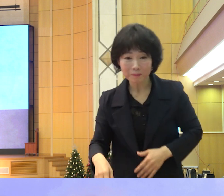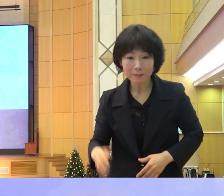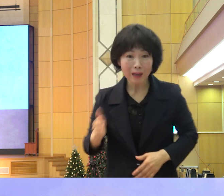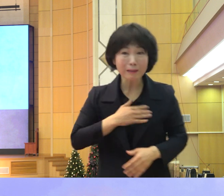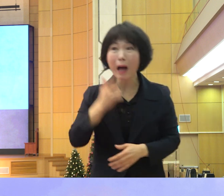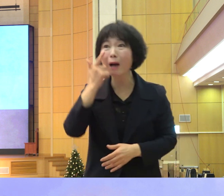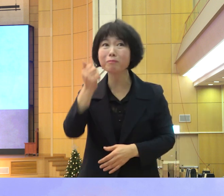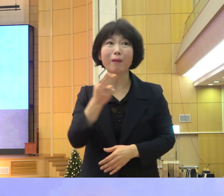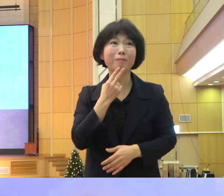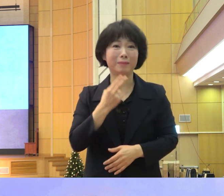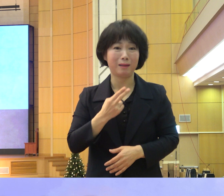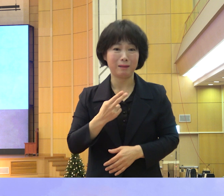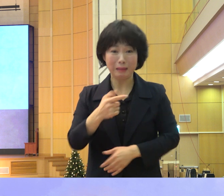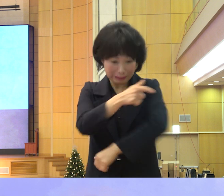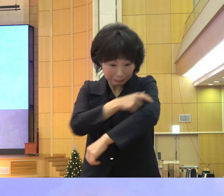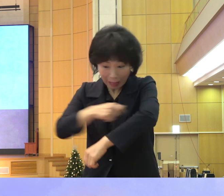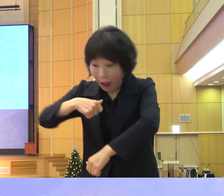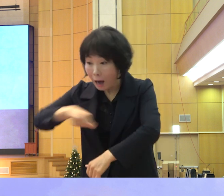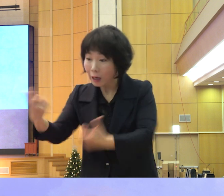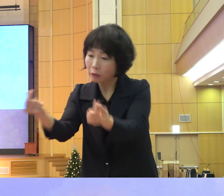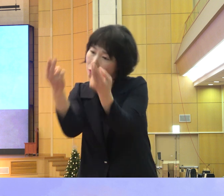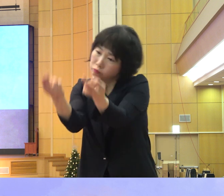아빠가 없어.